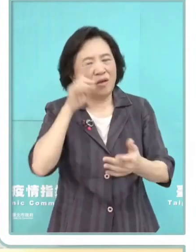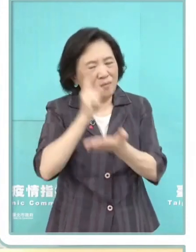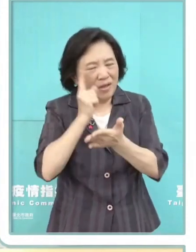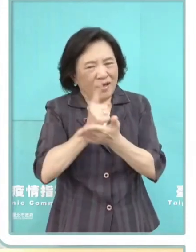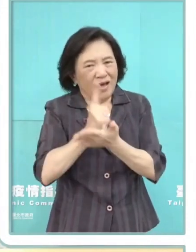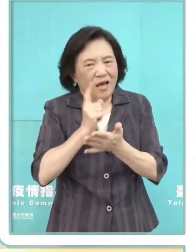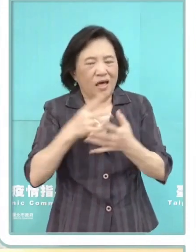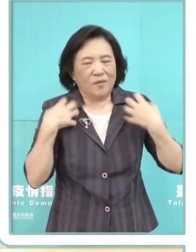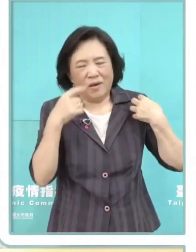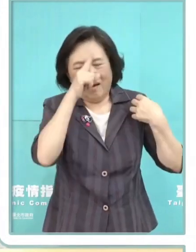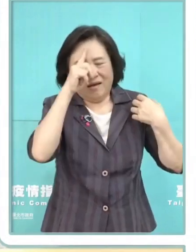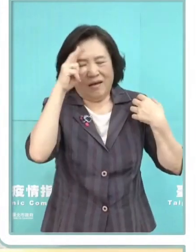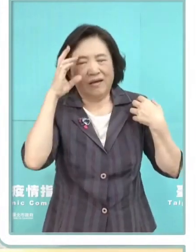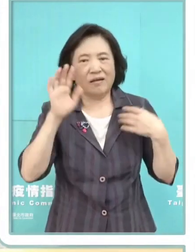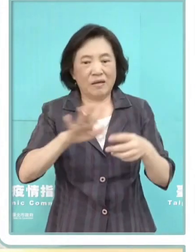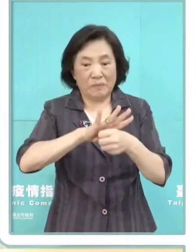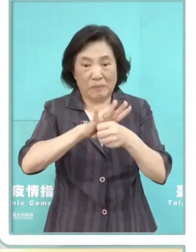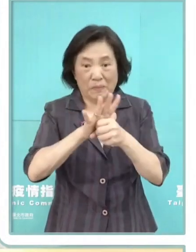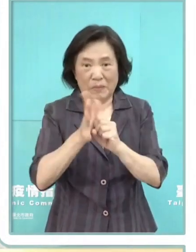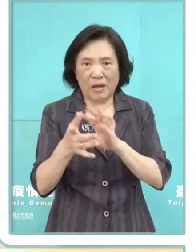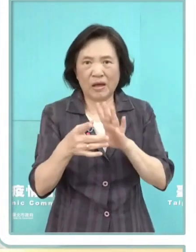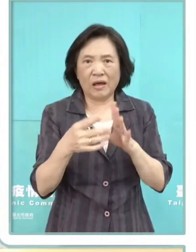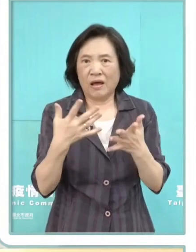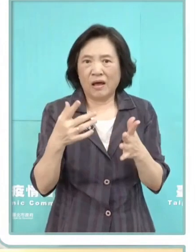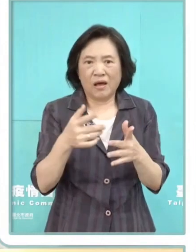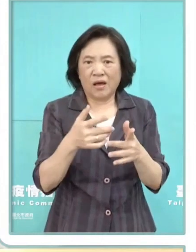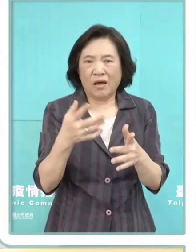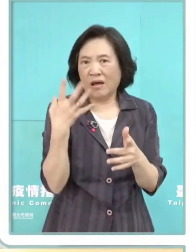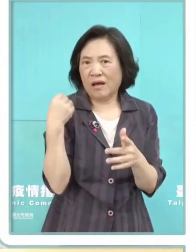都不够用了，而且疫情还是很严峻。